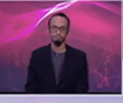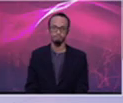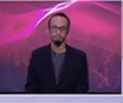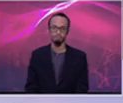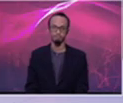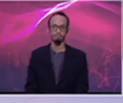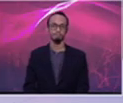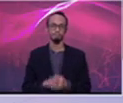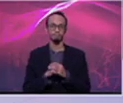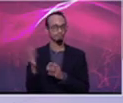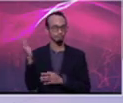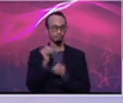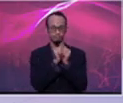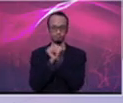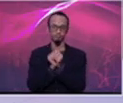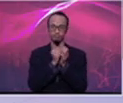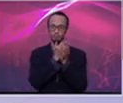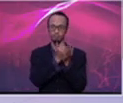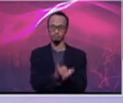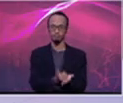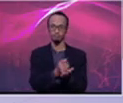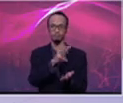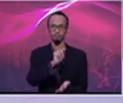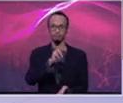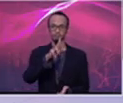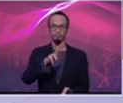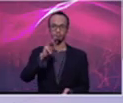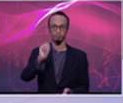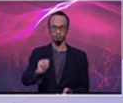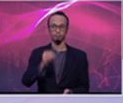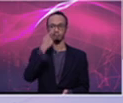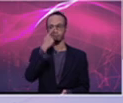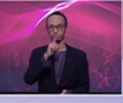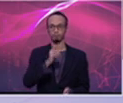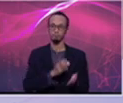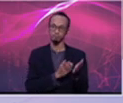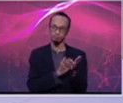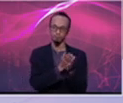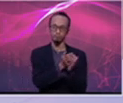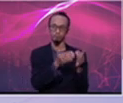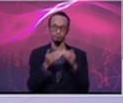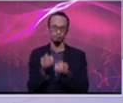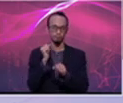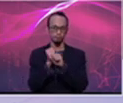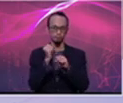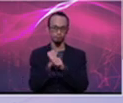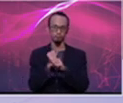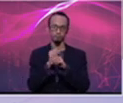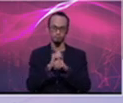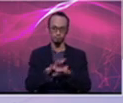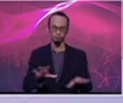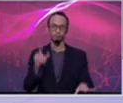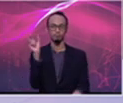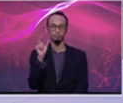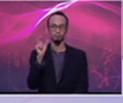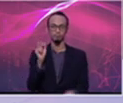sawit mari bersama membantu multiraational reverted muslim mrm dalam meneruskan tugas para untuk menyampaikan risalah